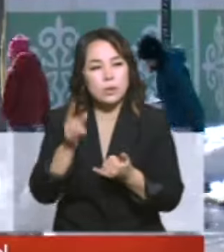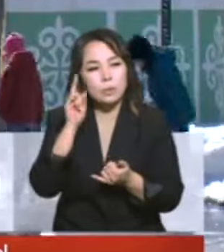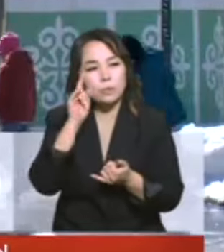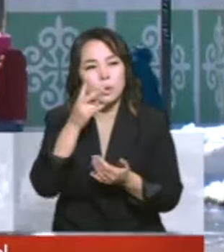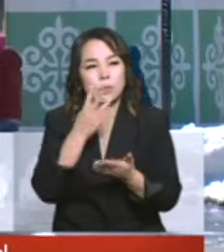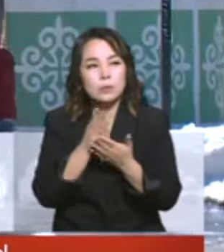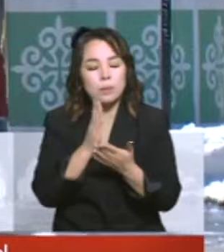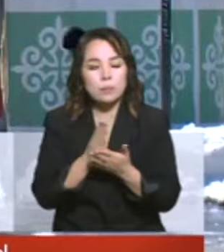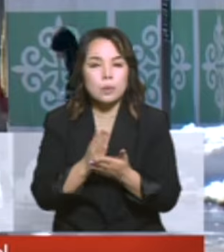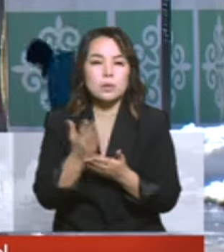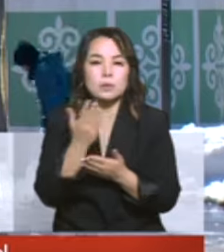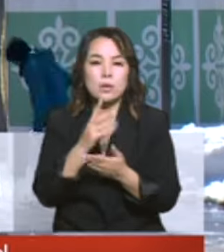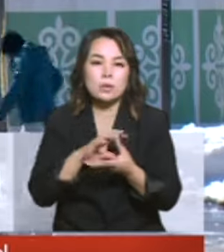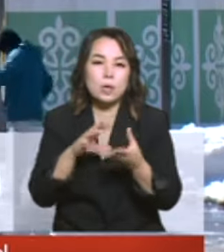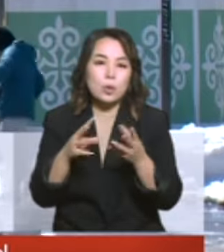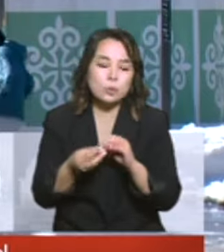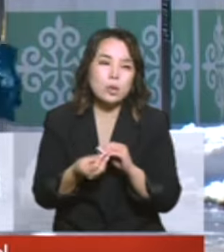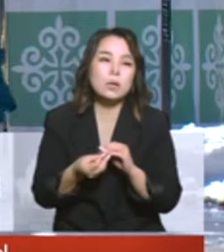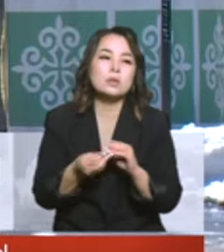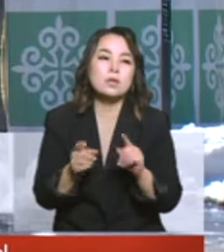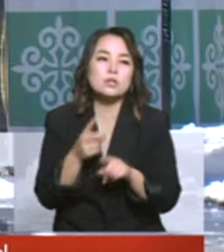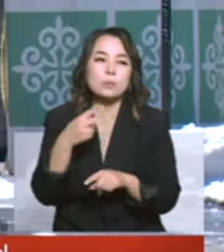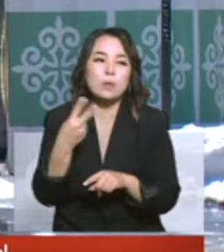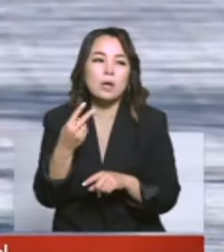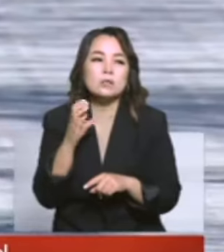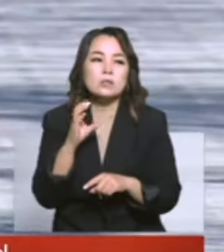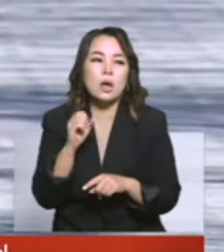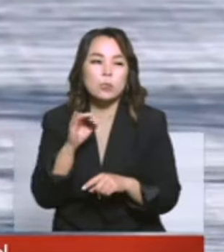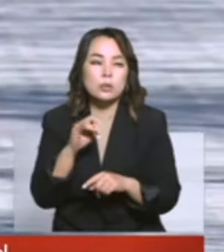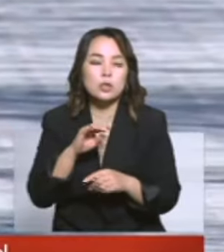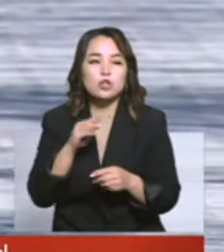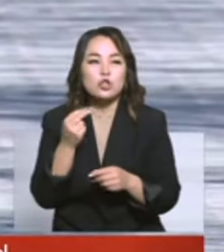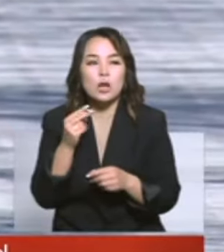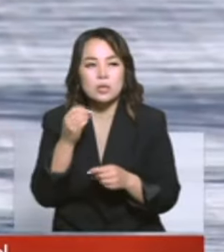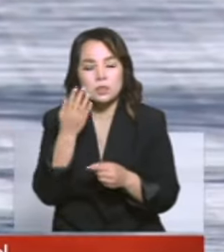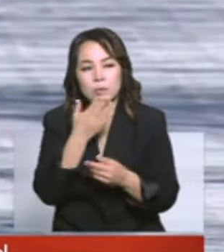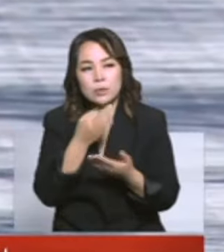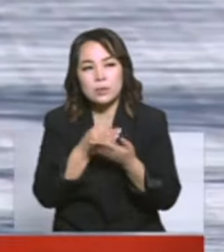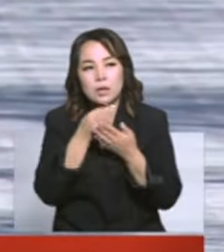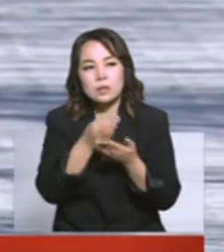көзделген. Челлендждің қорытындысы 22 сәуірде шығады.